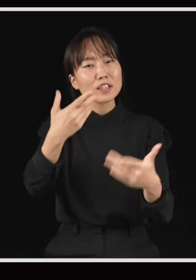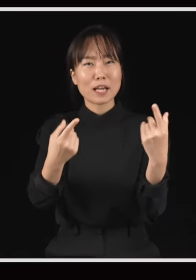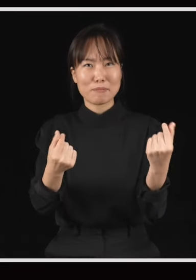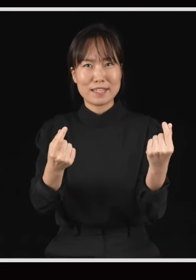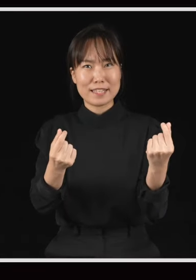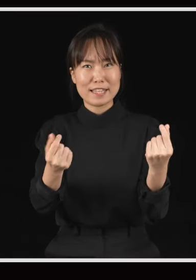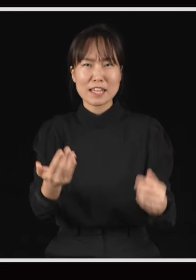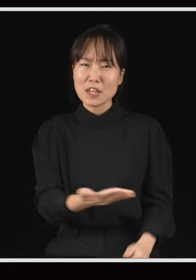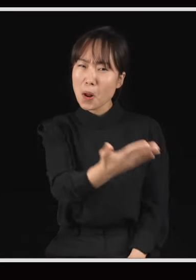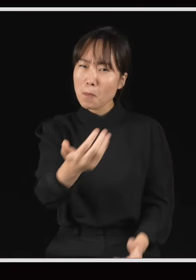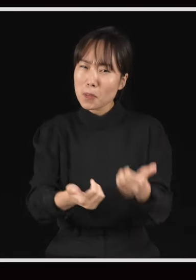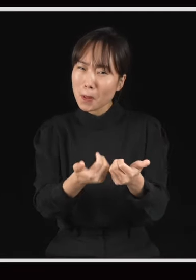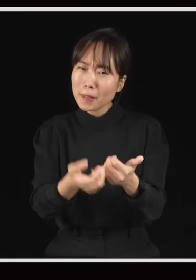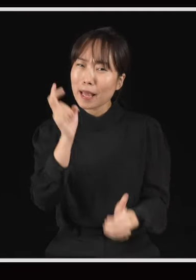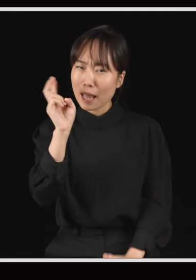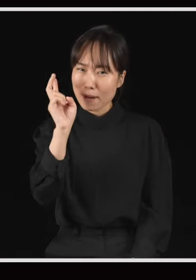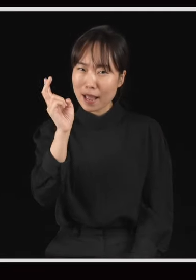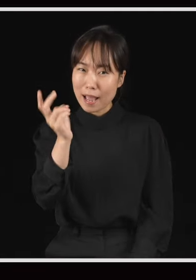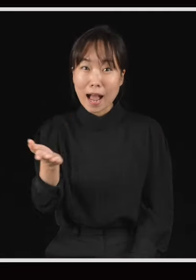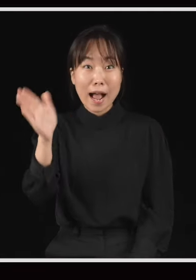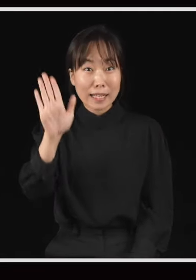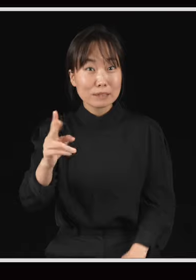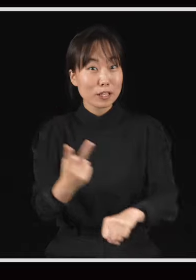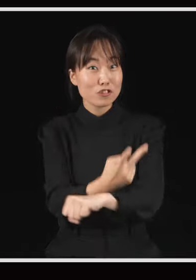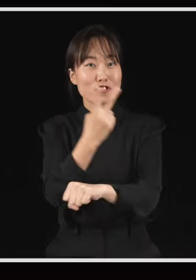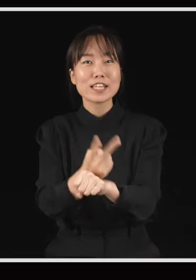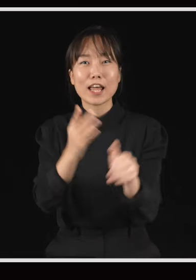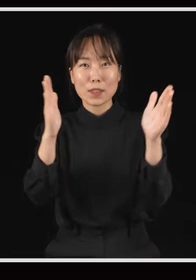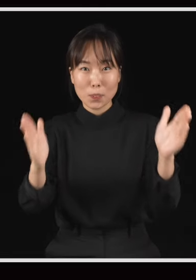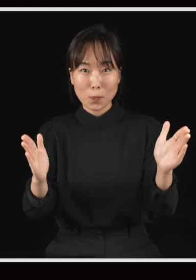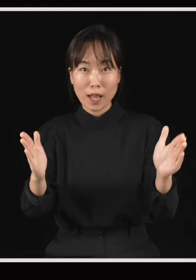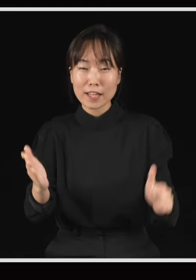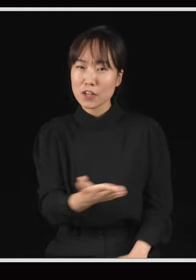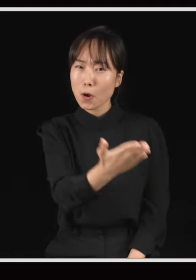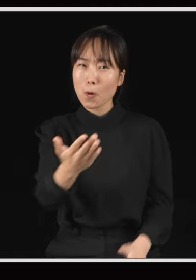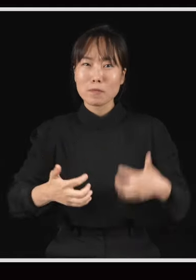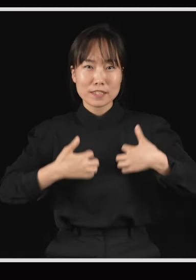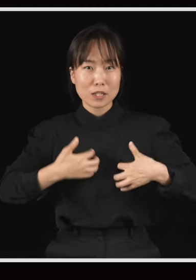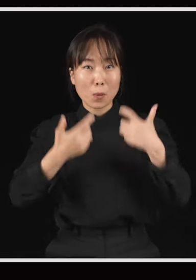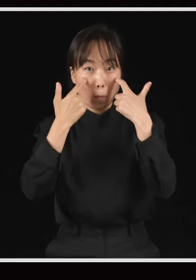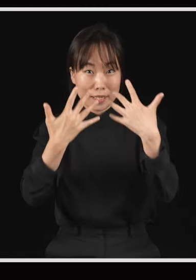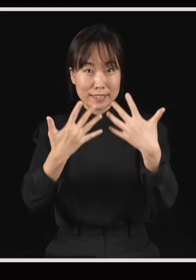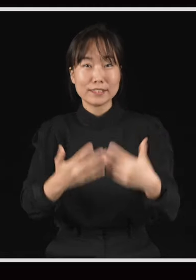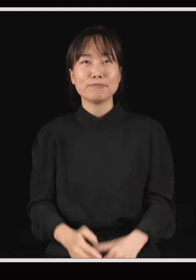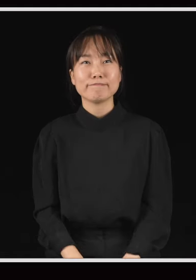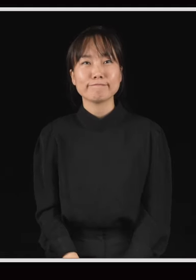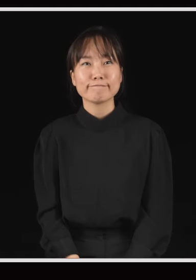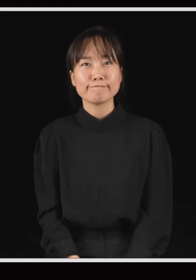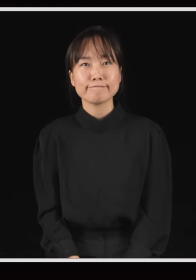약간 병맛일 수도 있어요. 그래도 어쨌든 2시간 동안 재미있게 해드릴게요.